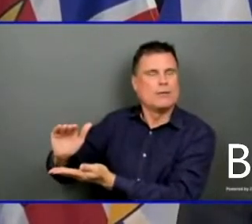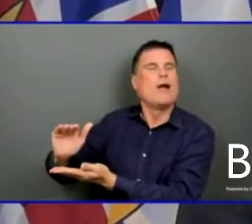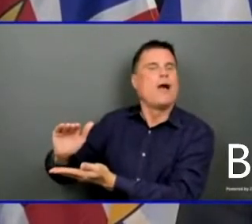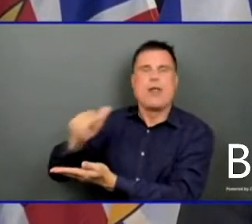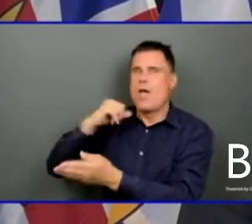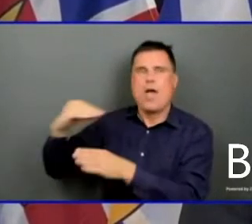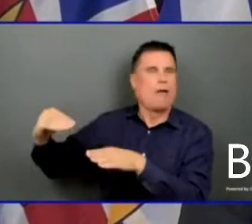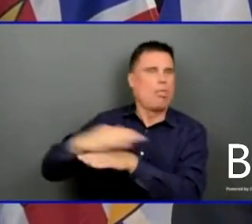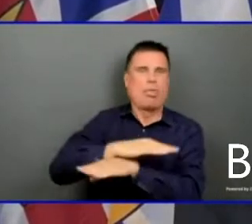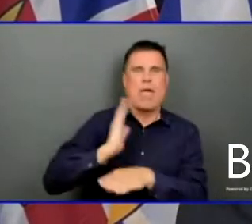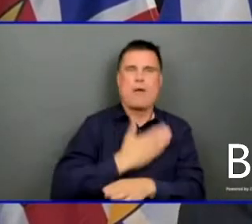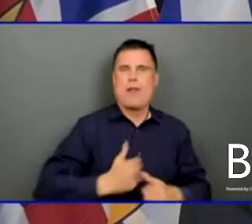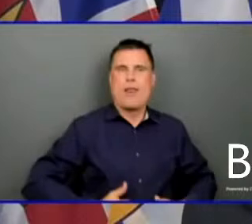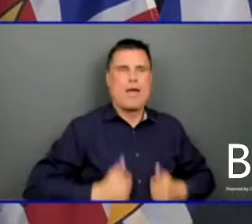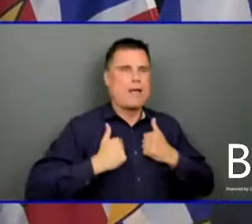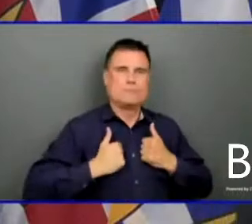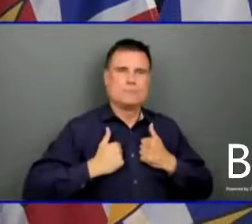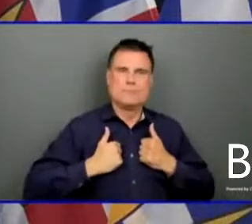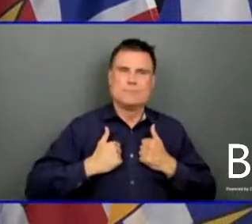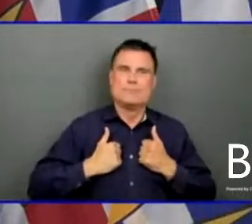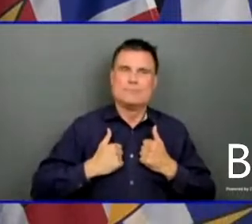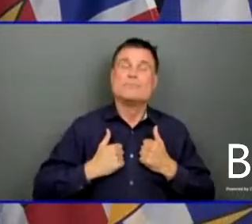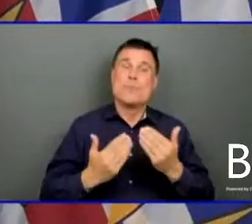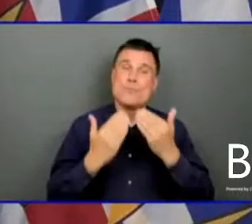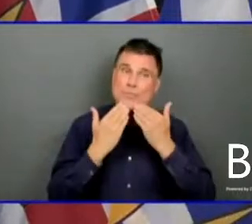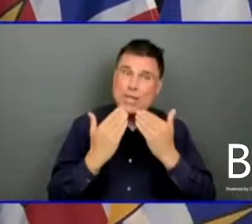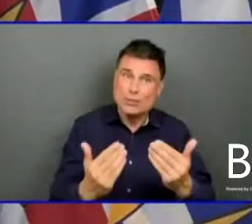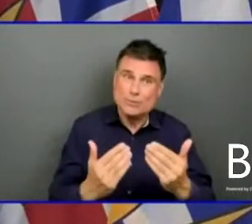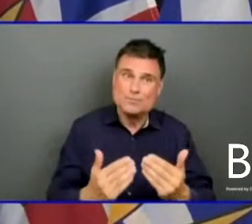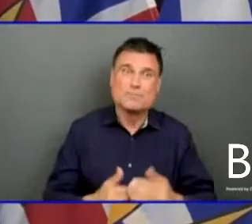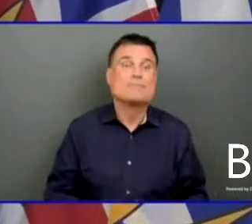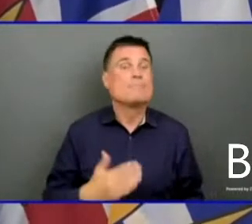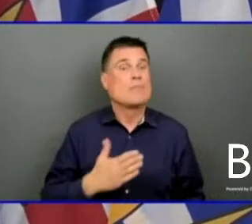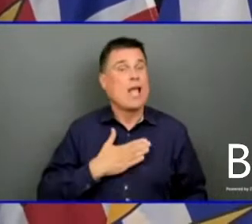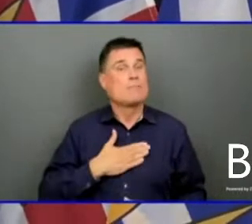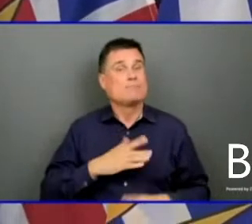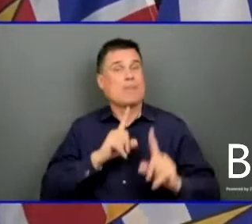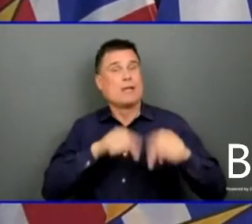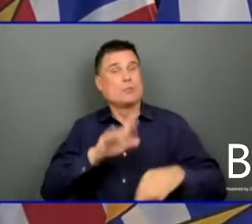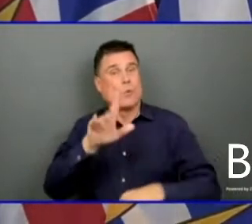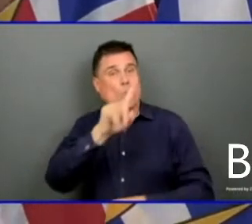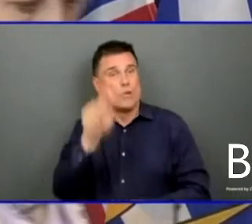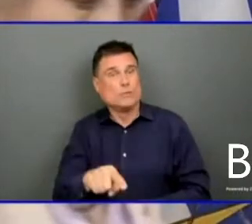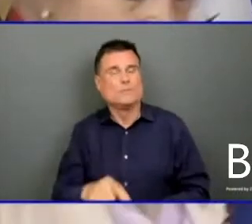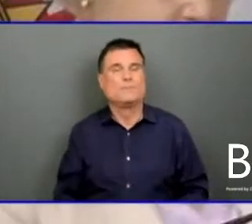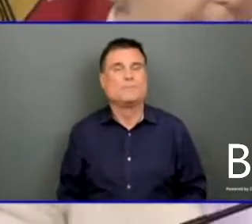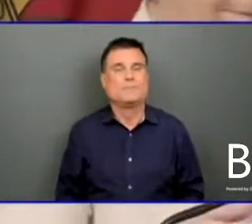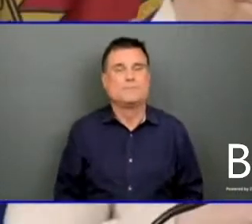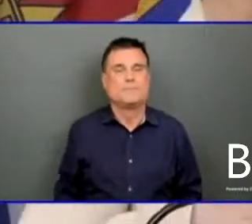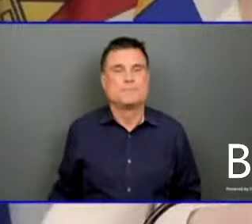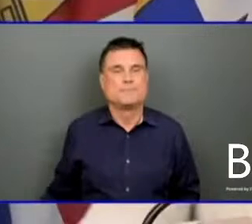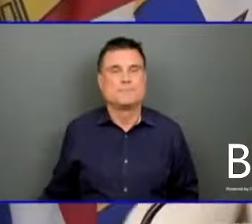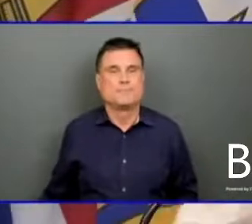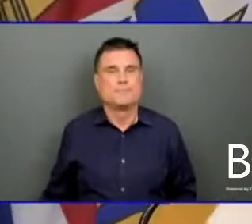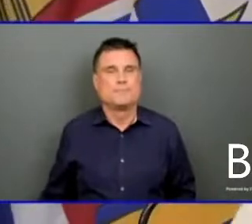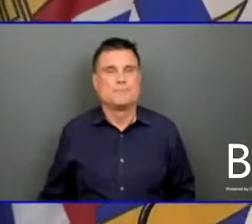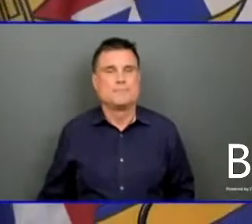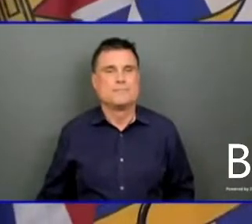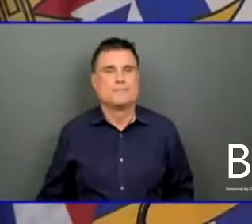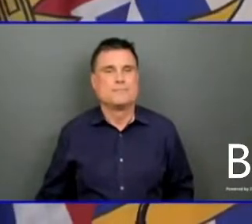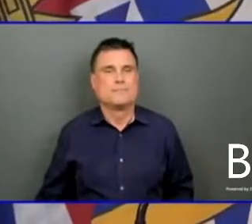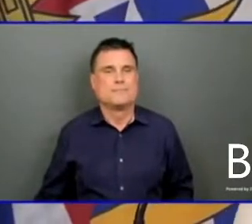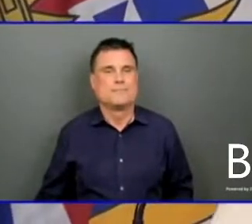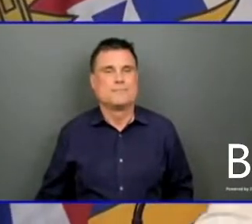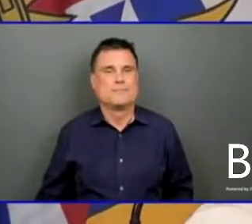了，就是第二针的预约还可能是有2-3个礼拜。我记得我的第一针预约是2个礼